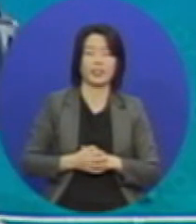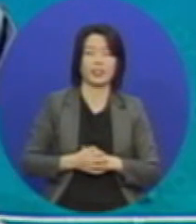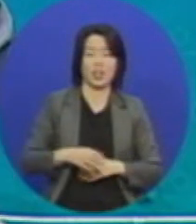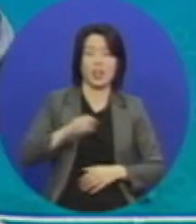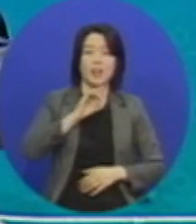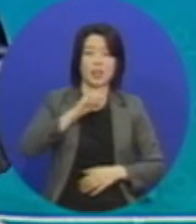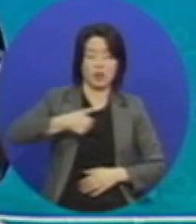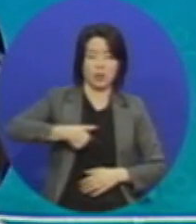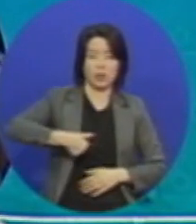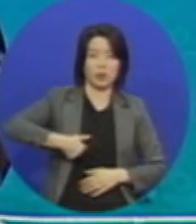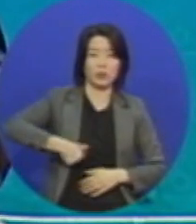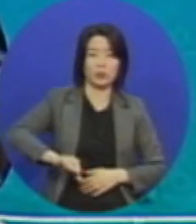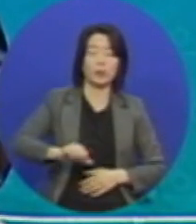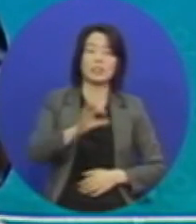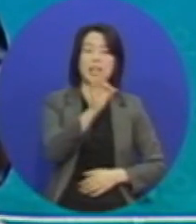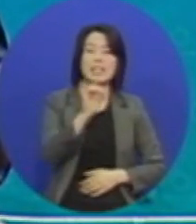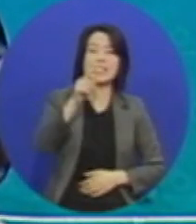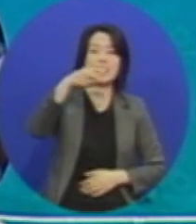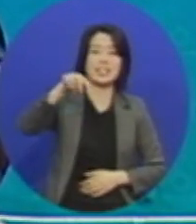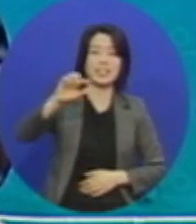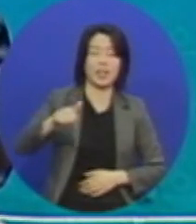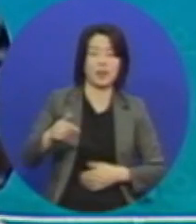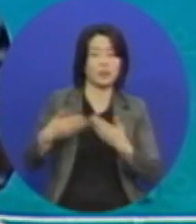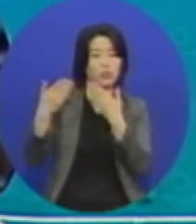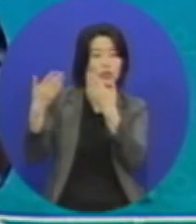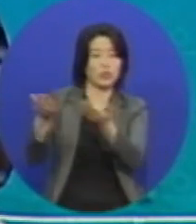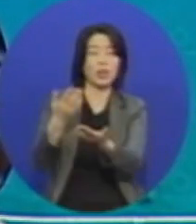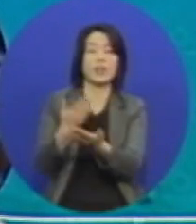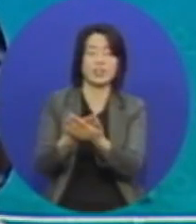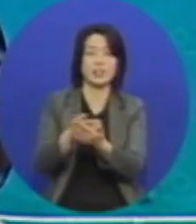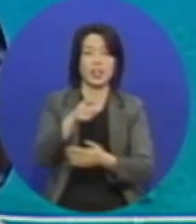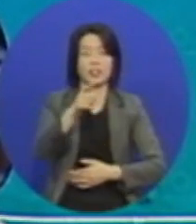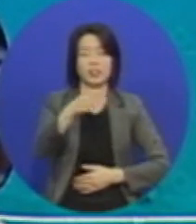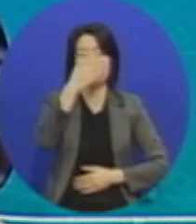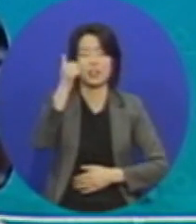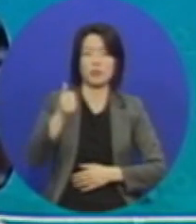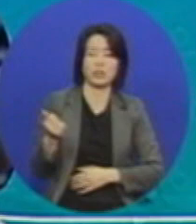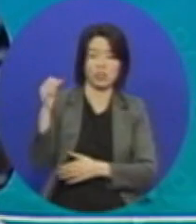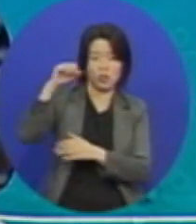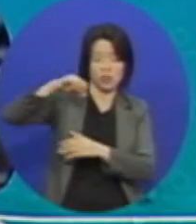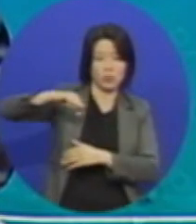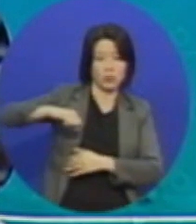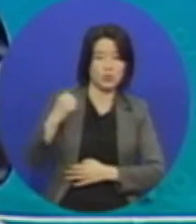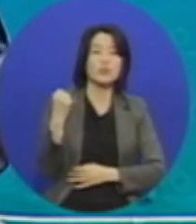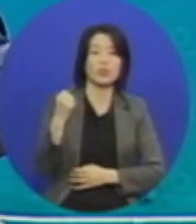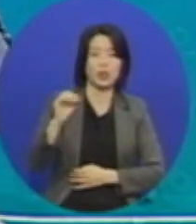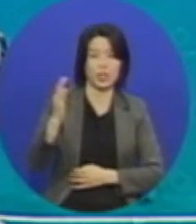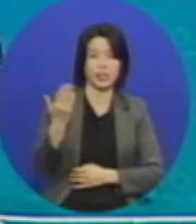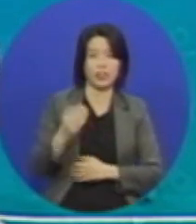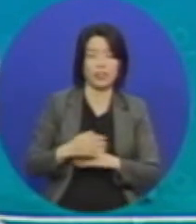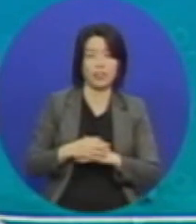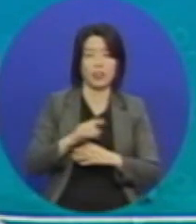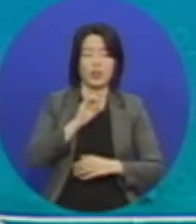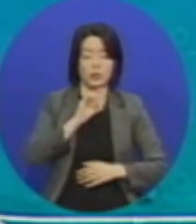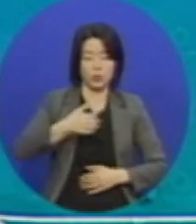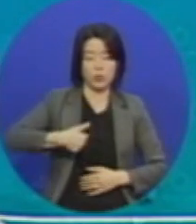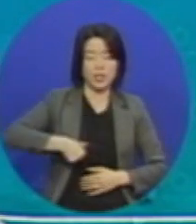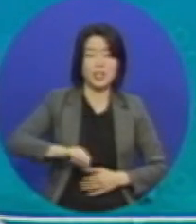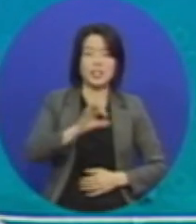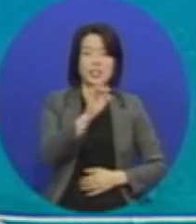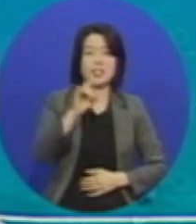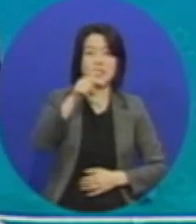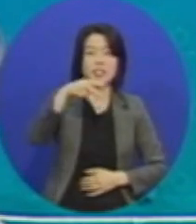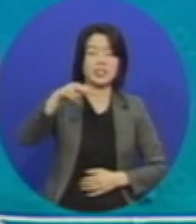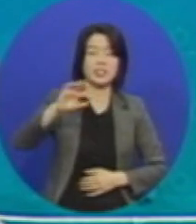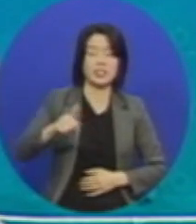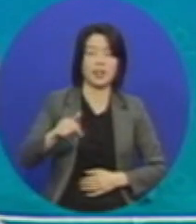독자 이삭을 바치라고 했을 때 그 때 아브라함이 순종한 것이죠 독자 이삭이 뭡니까